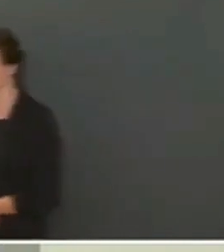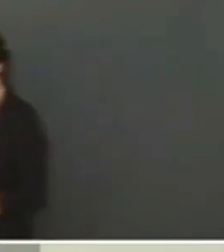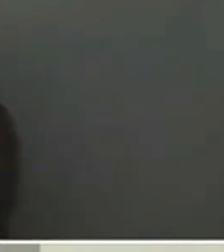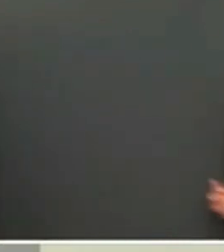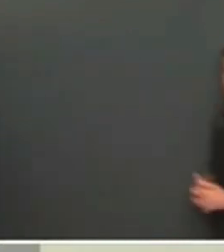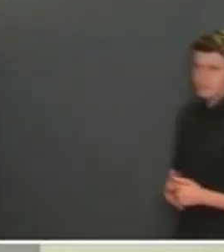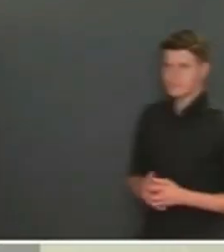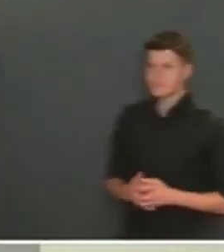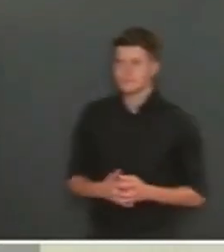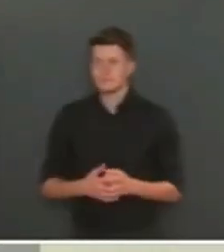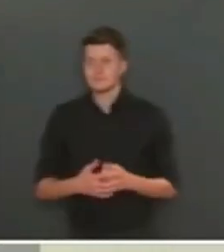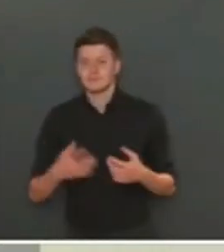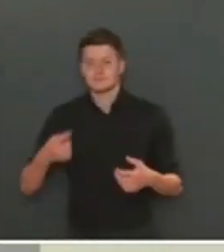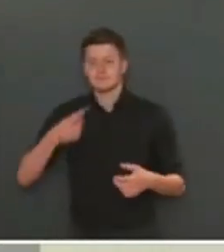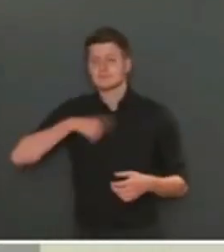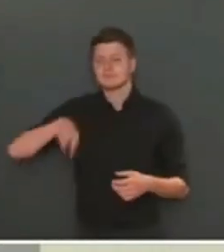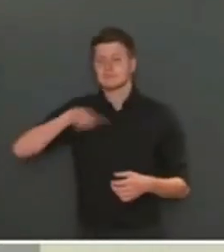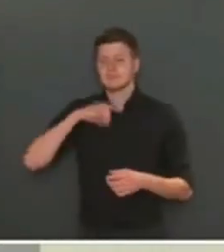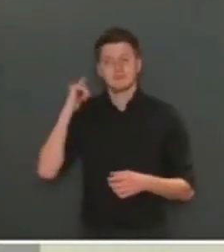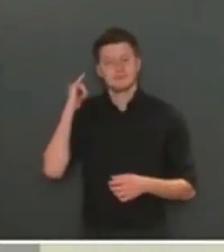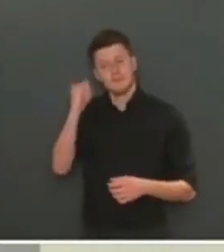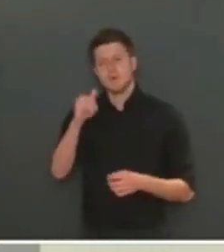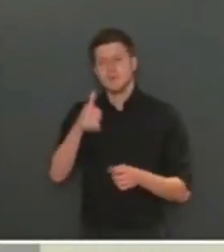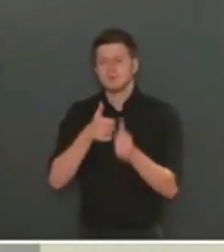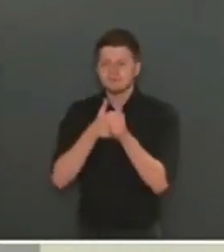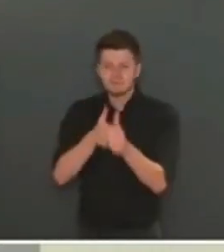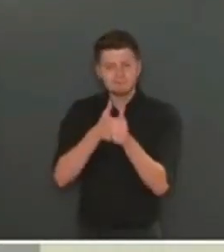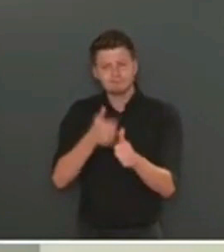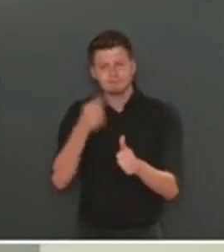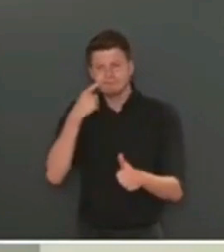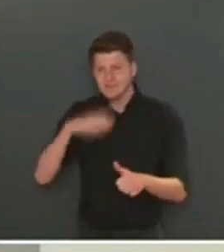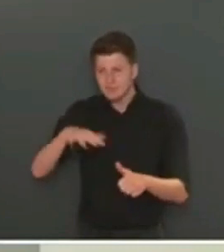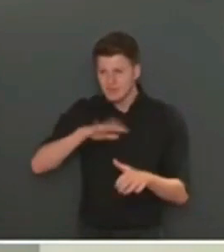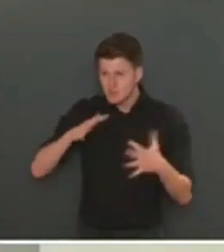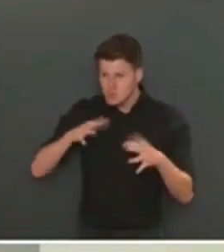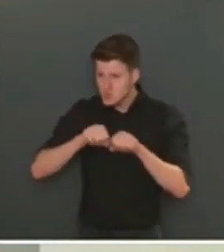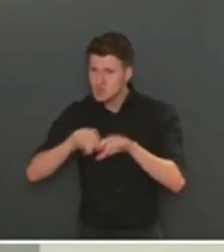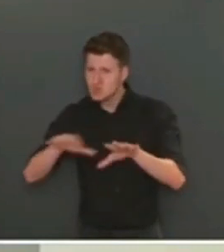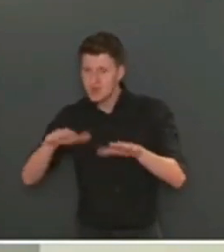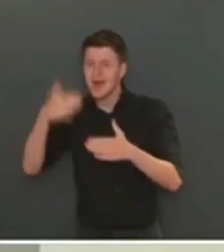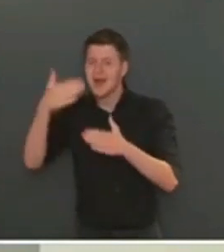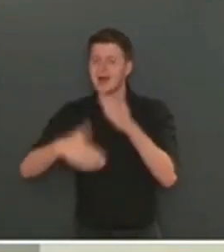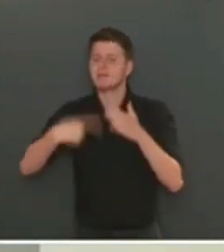suivre de très près la situation sanitaire et dans un mois, nous allons à nouveau faire un bilan.